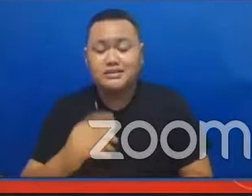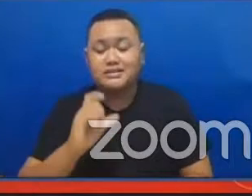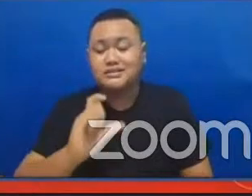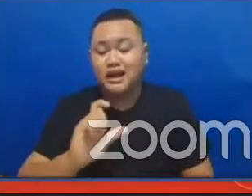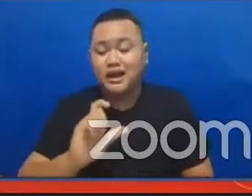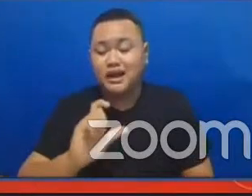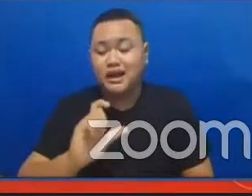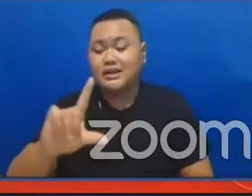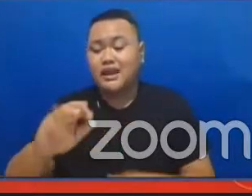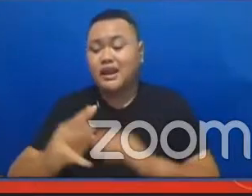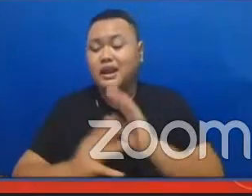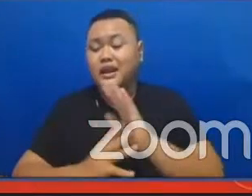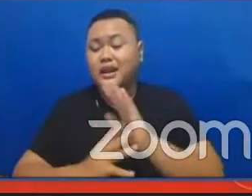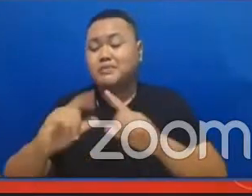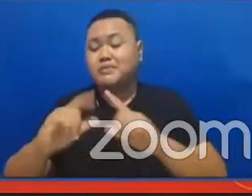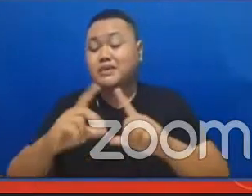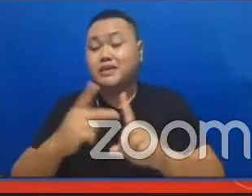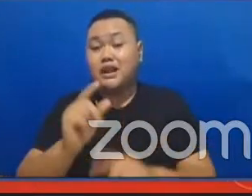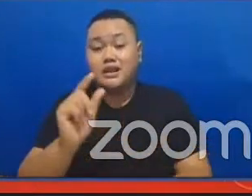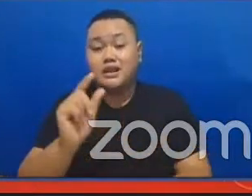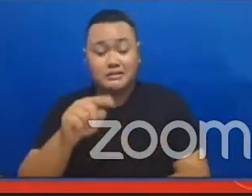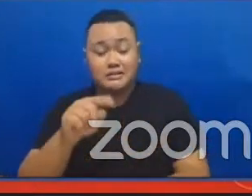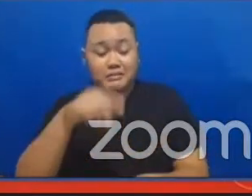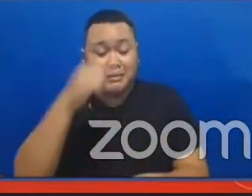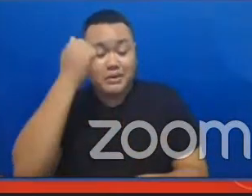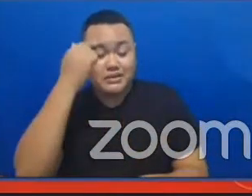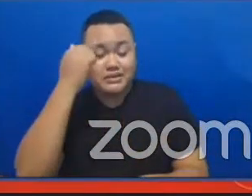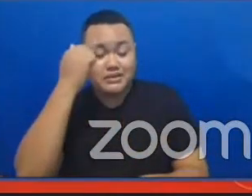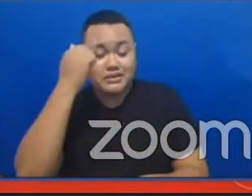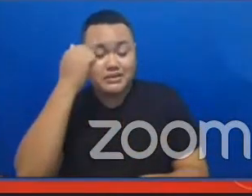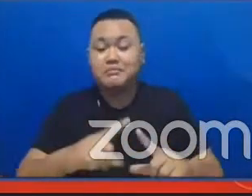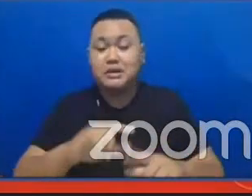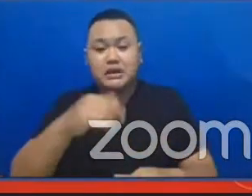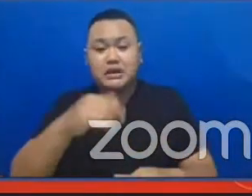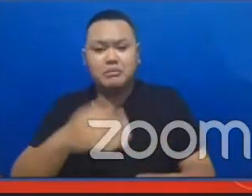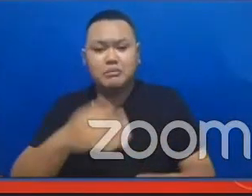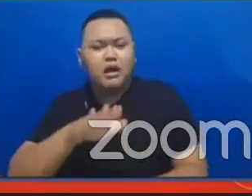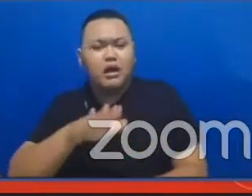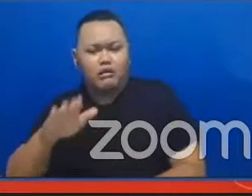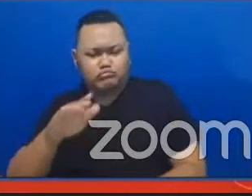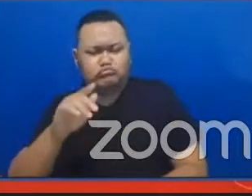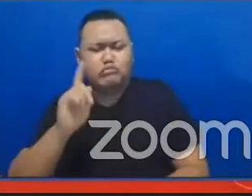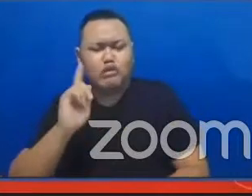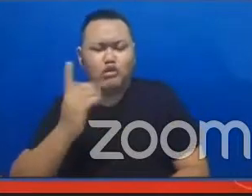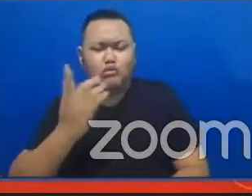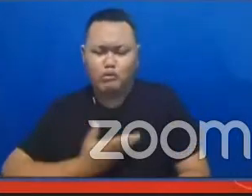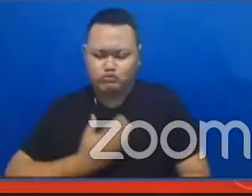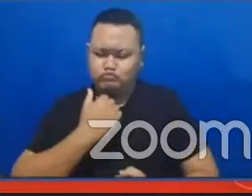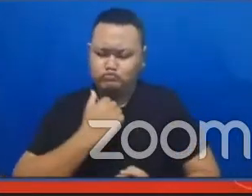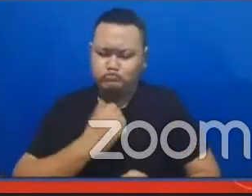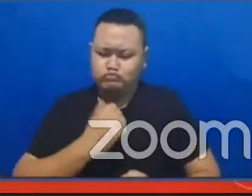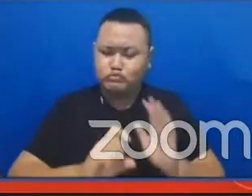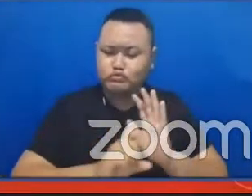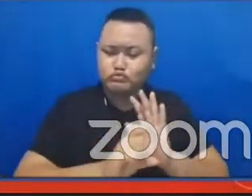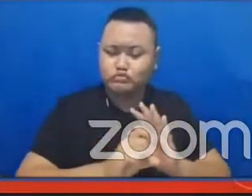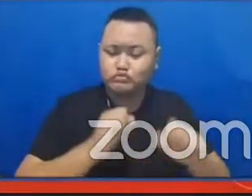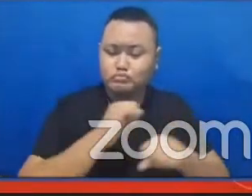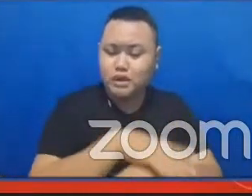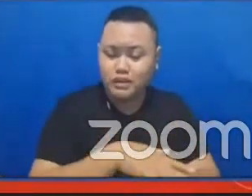dalam pembelajaran IPA. Sehingga merencanakan dan melaksanakan percobaan, mengolah dan menganalisis data hasil